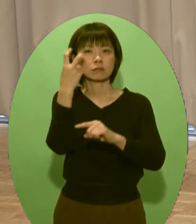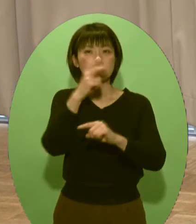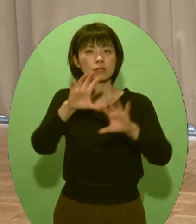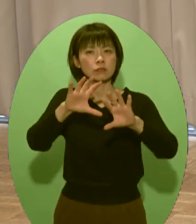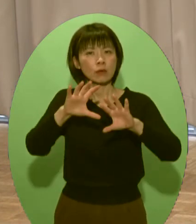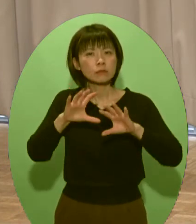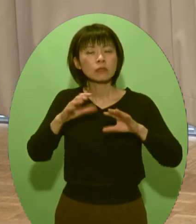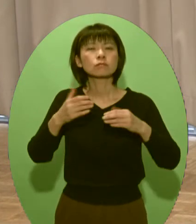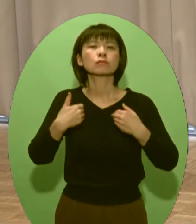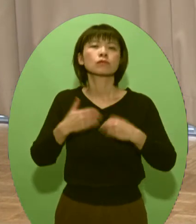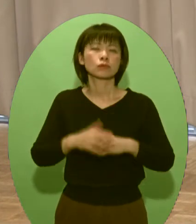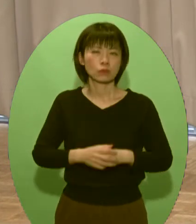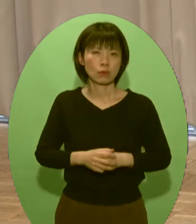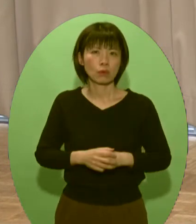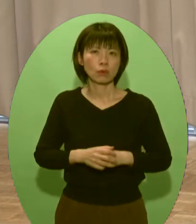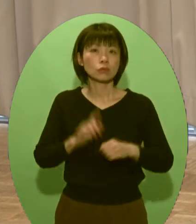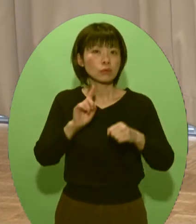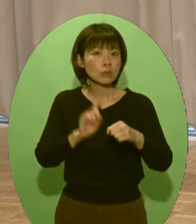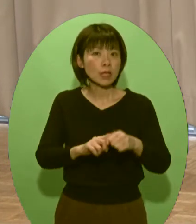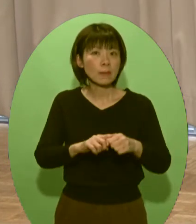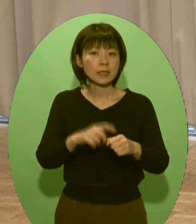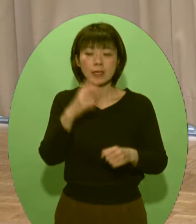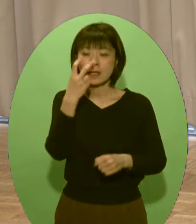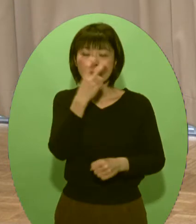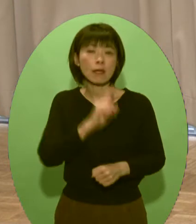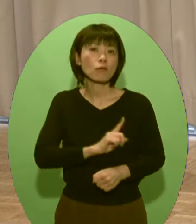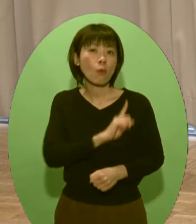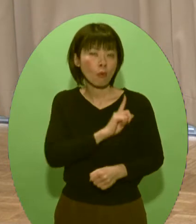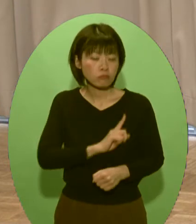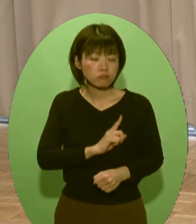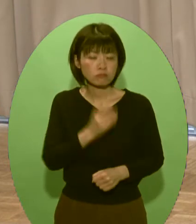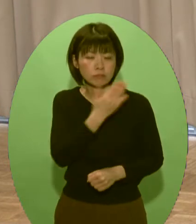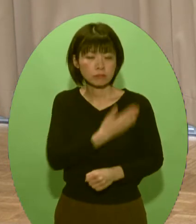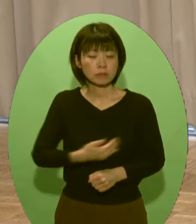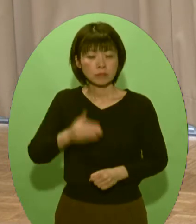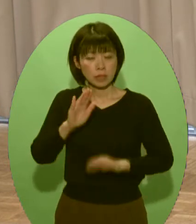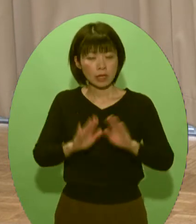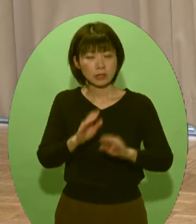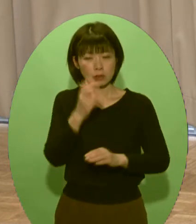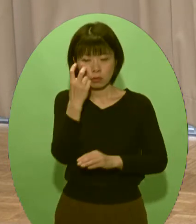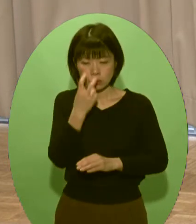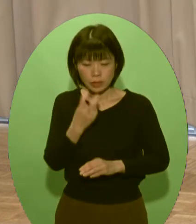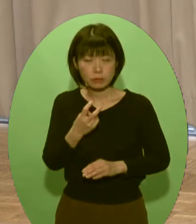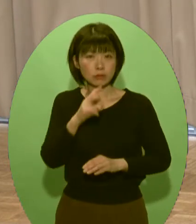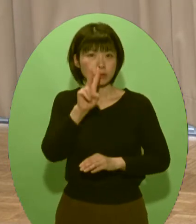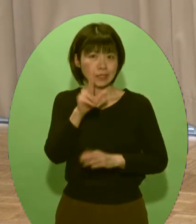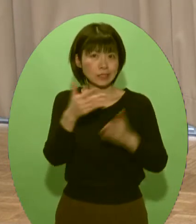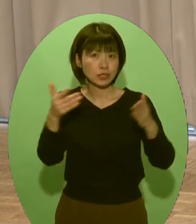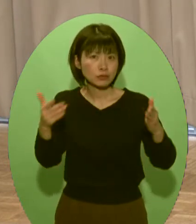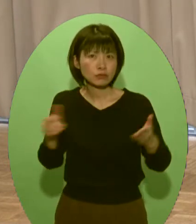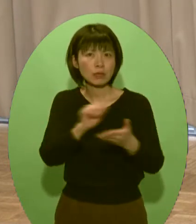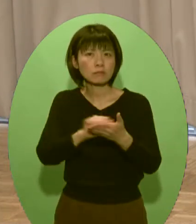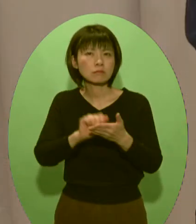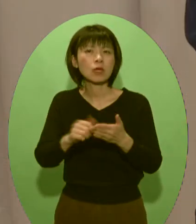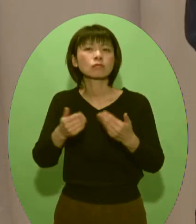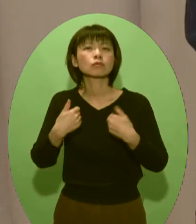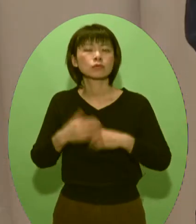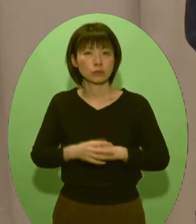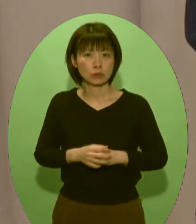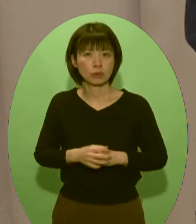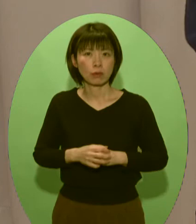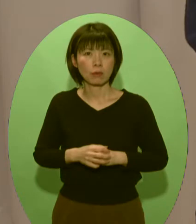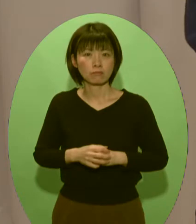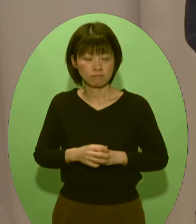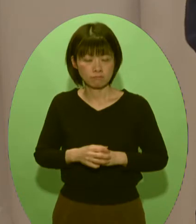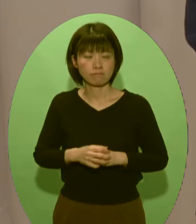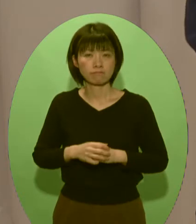があって、そのために検温とか体調のチェックを2週間分書いてくるようにと言われたんですね。そうい